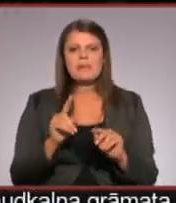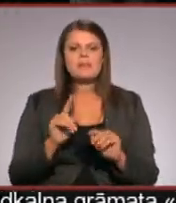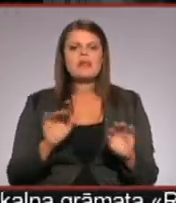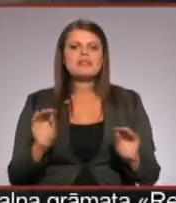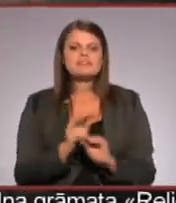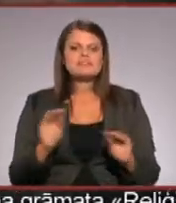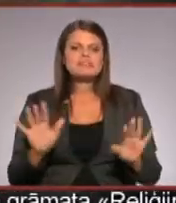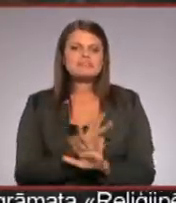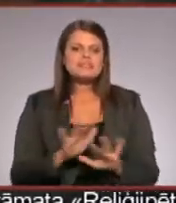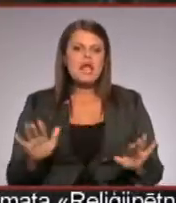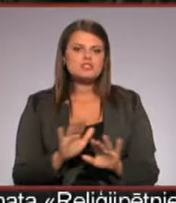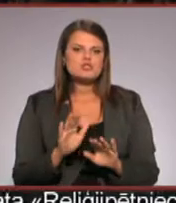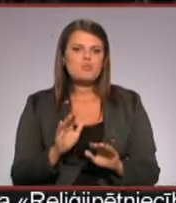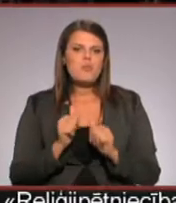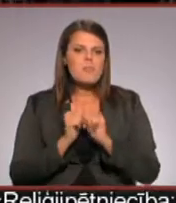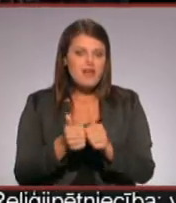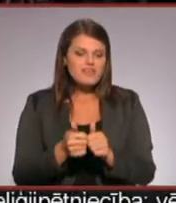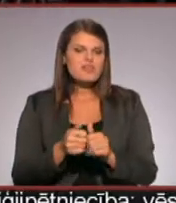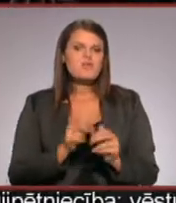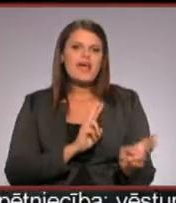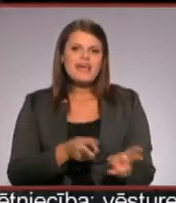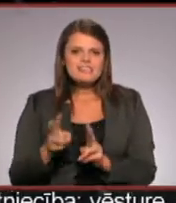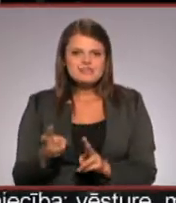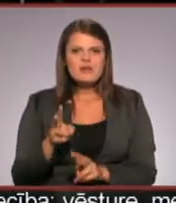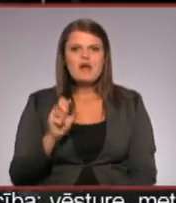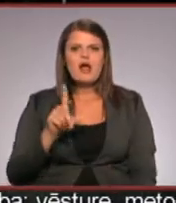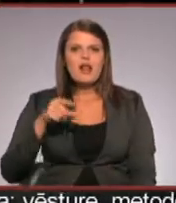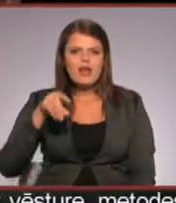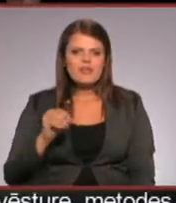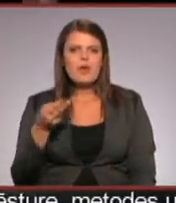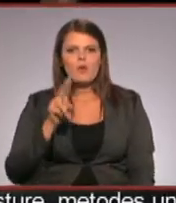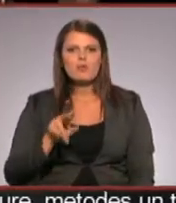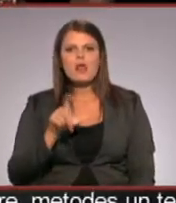Pāvela Akimkina mūzikas pavadījumā izdejos Mārtiņš Kalita un